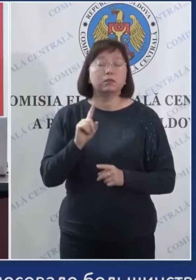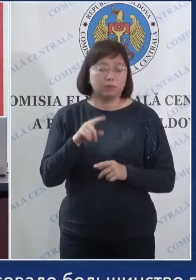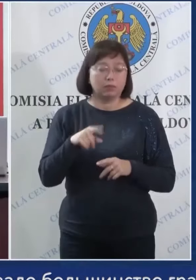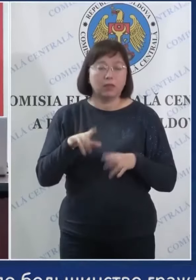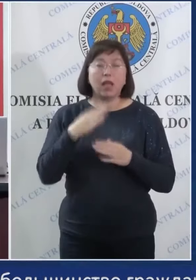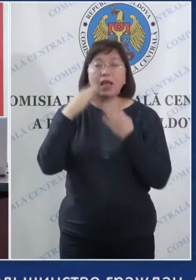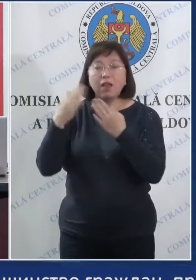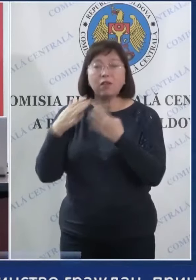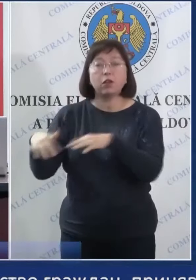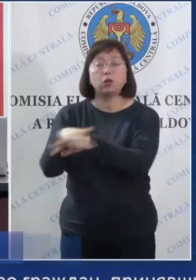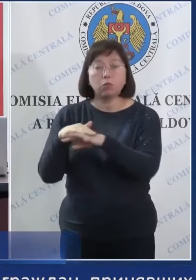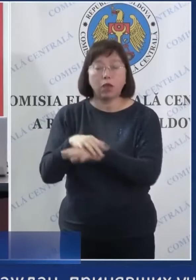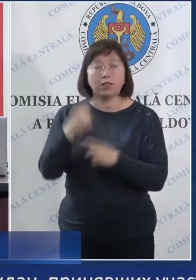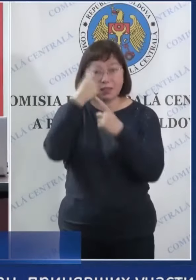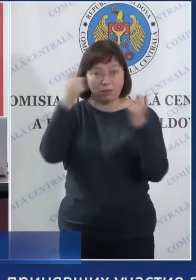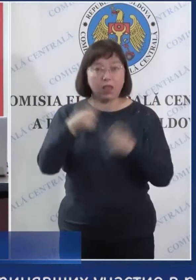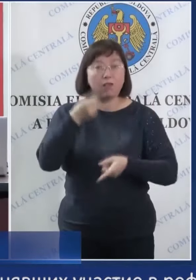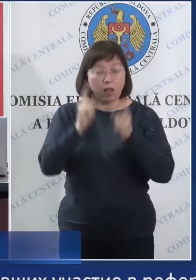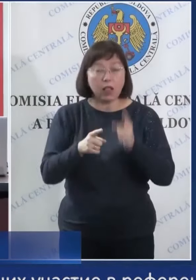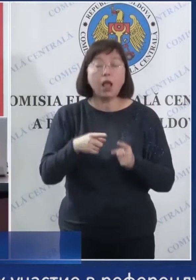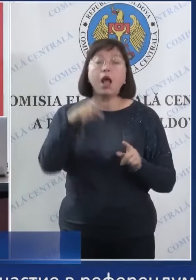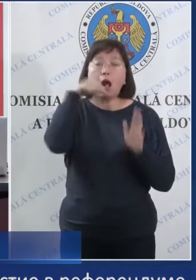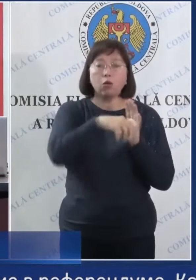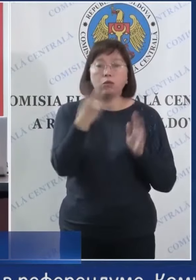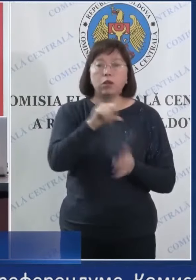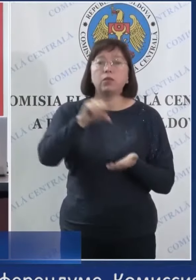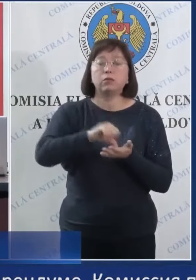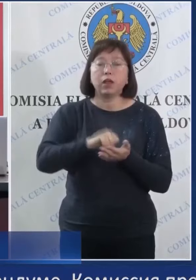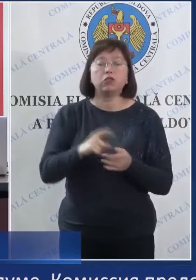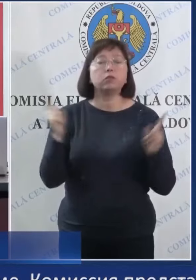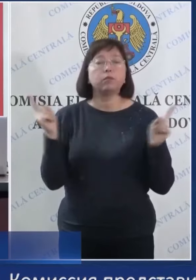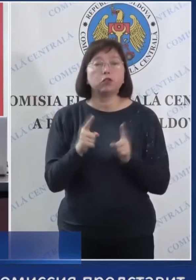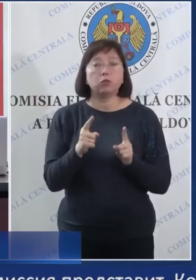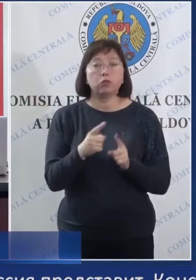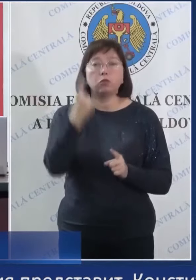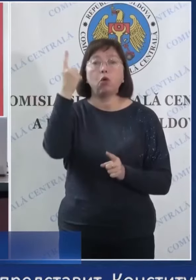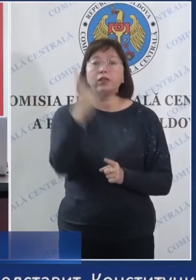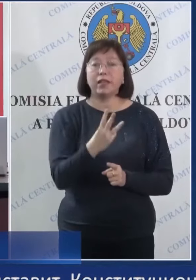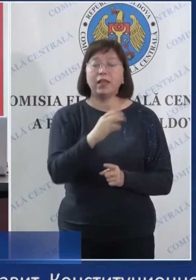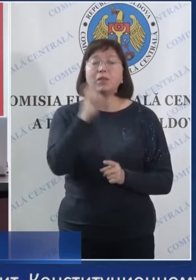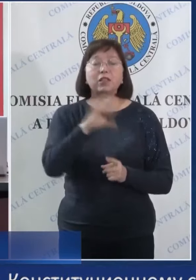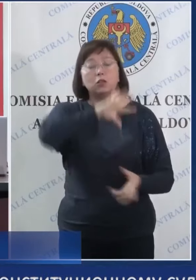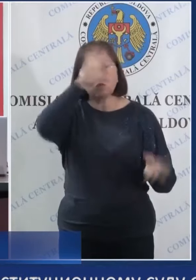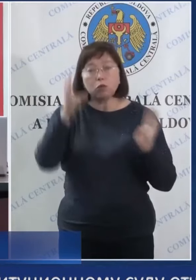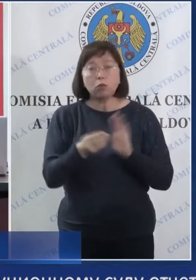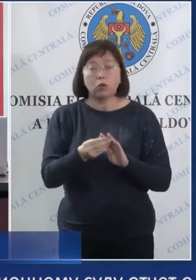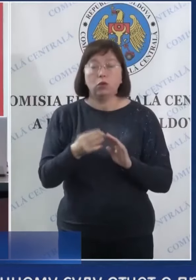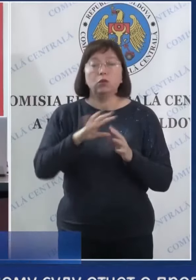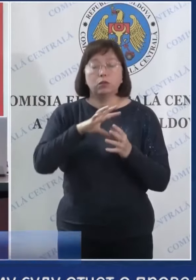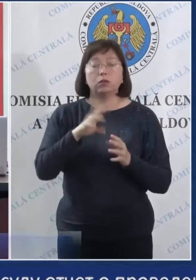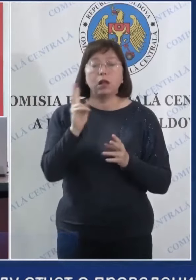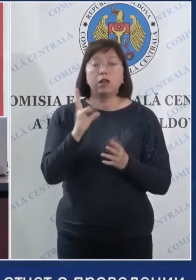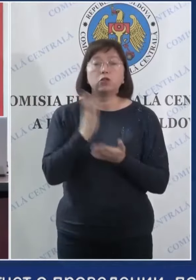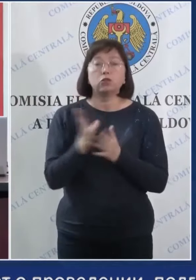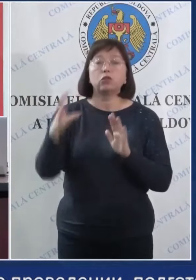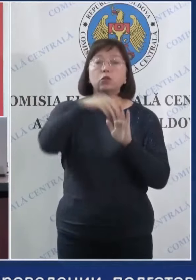Republican să fie declarat valabil, la el trebuie să participe cel puțin o treime din numărul de persoane înscrise